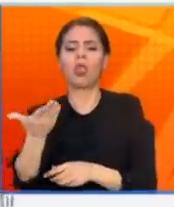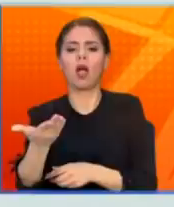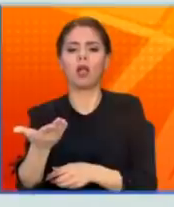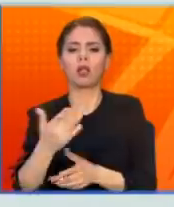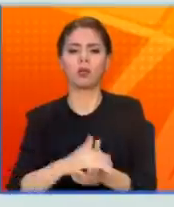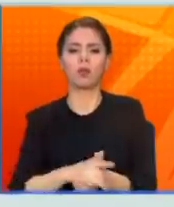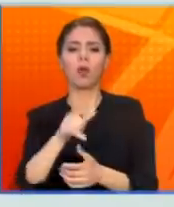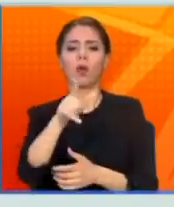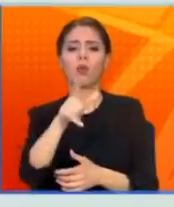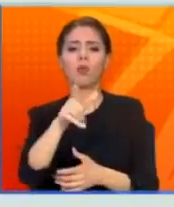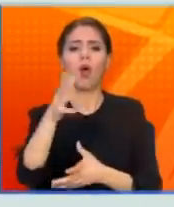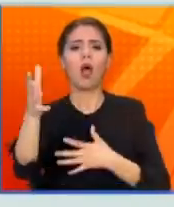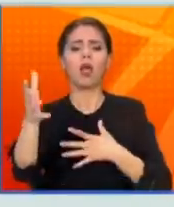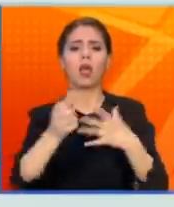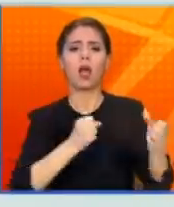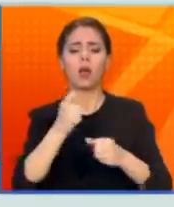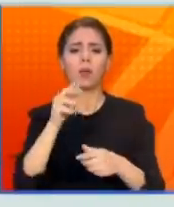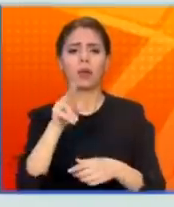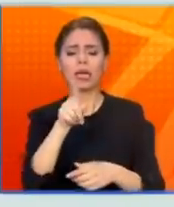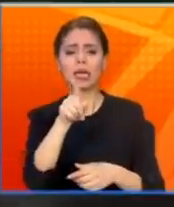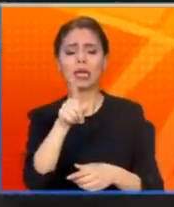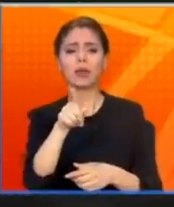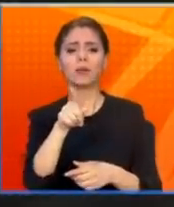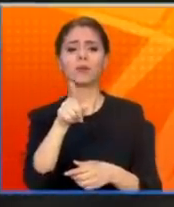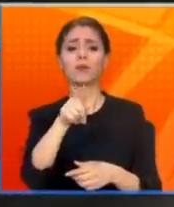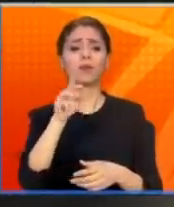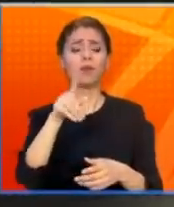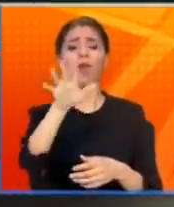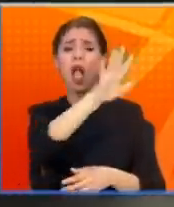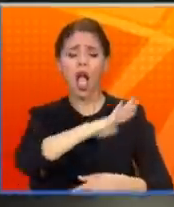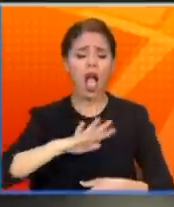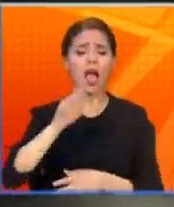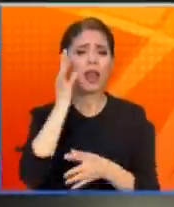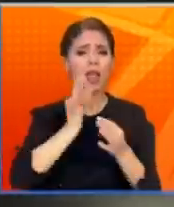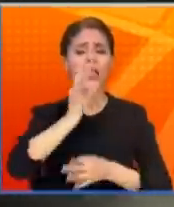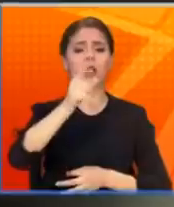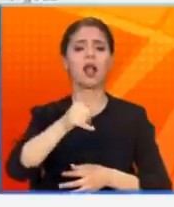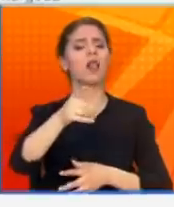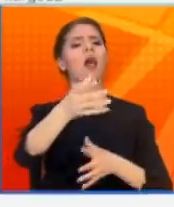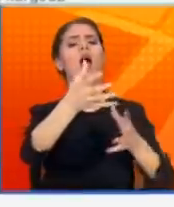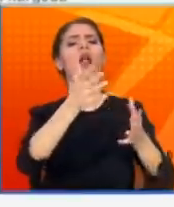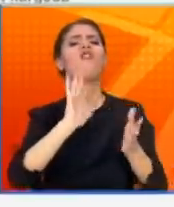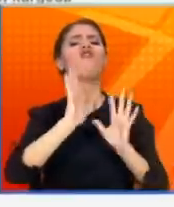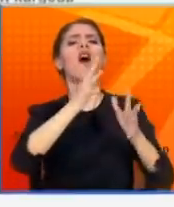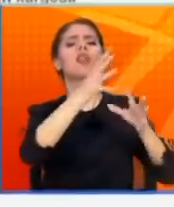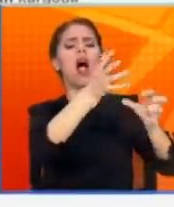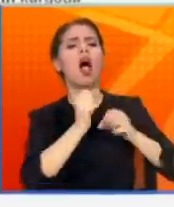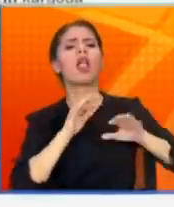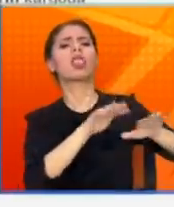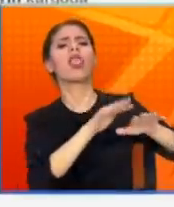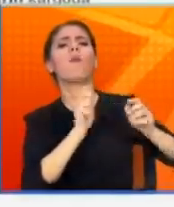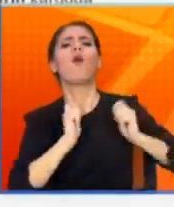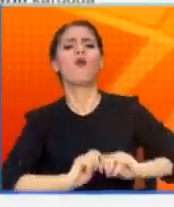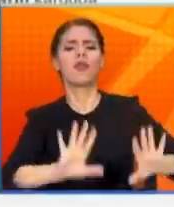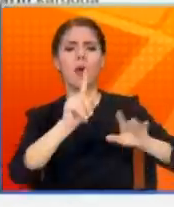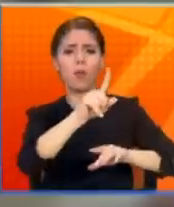tür yağma hareketi gibi gidip parasıyla müsriflik yapıp stoklaması değil, buradan haksız